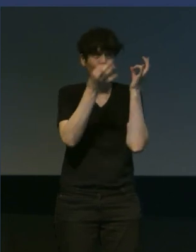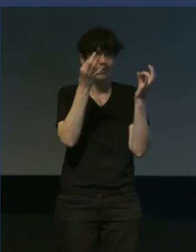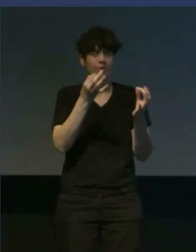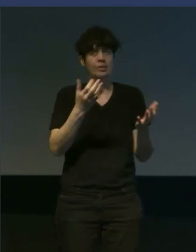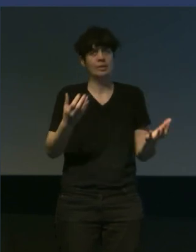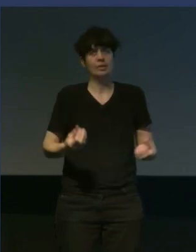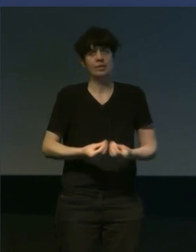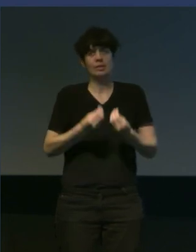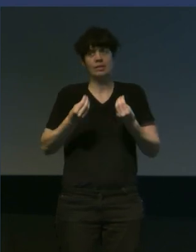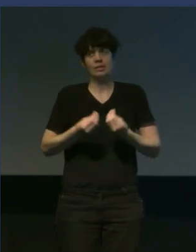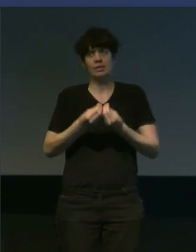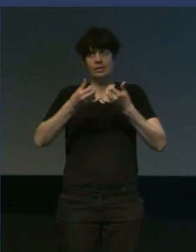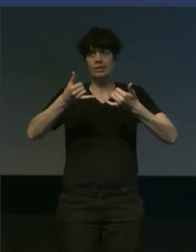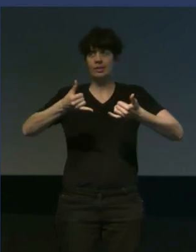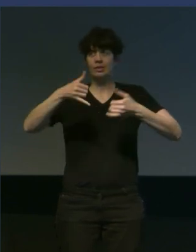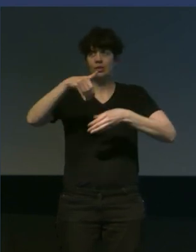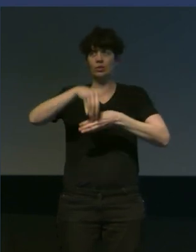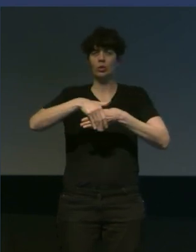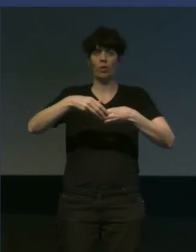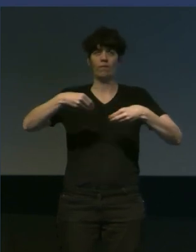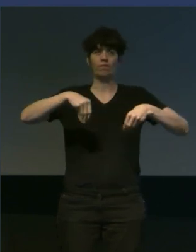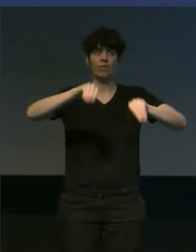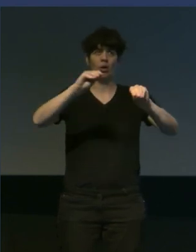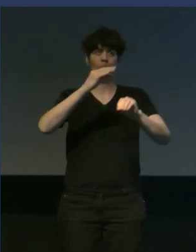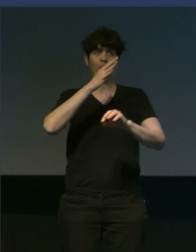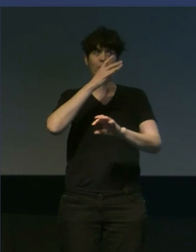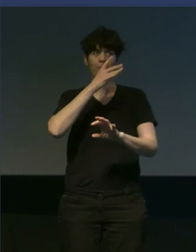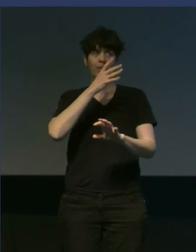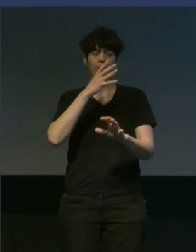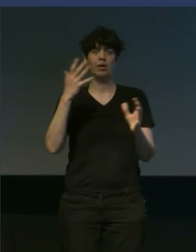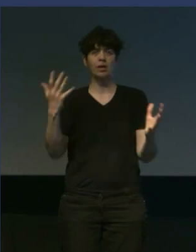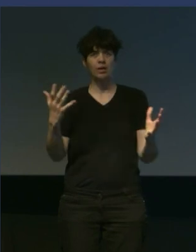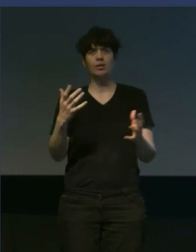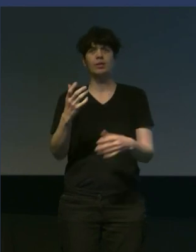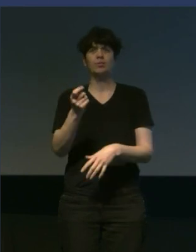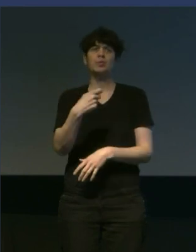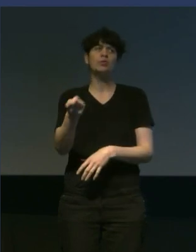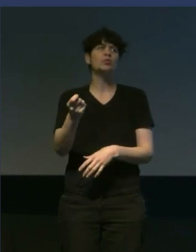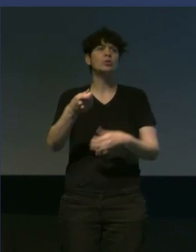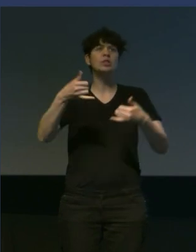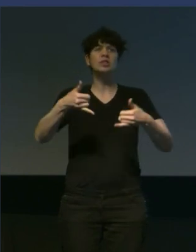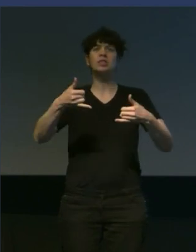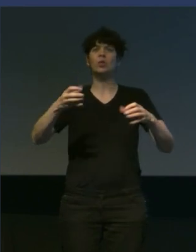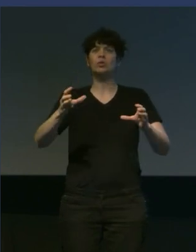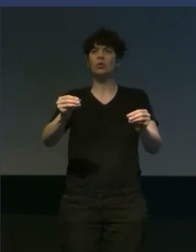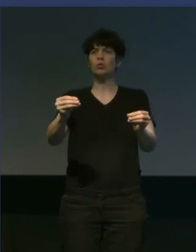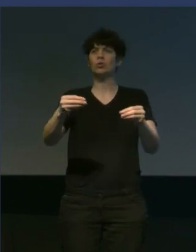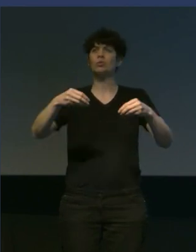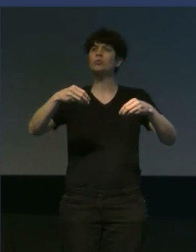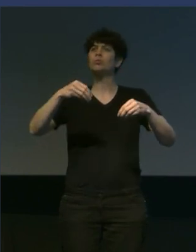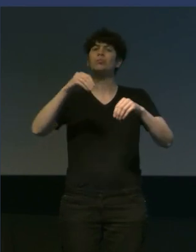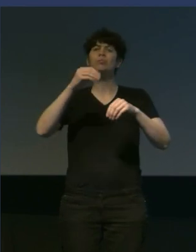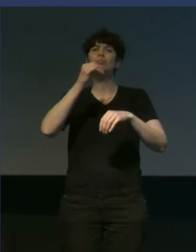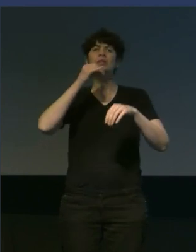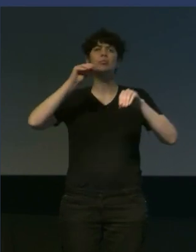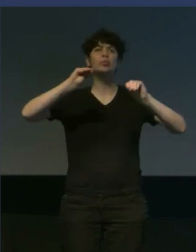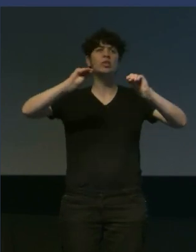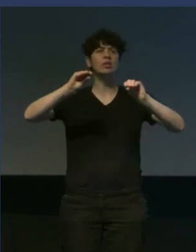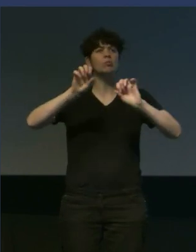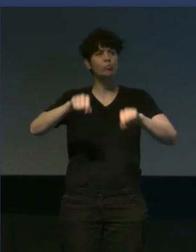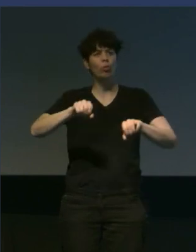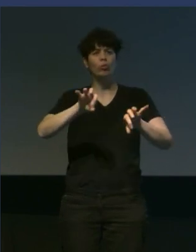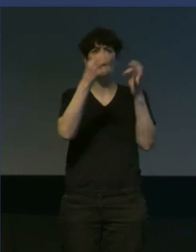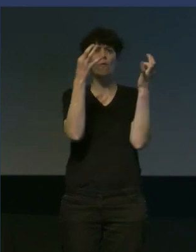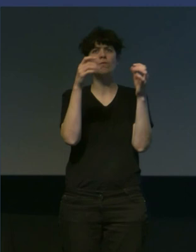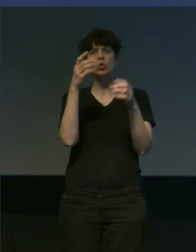ne peut pas proposer une vente ce soir, mais vous pouvez le retrouver alors, soit bien évidemment à la boutique de Sanopomis, mais aussi bien évidemment, par exemple, chez Dialogue